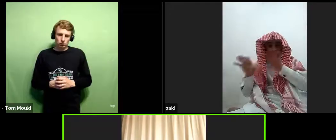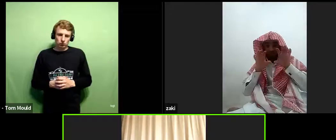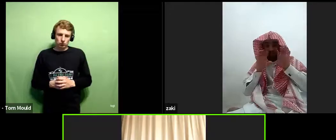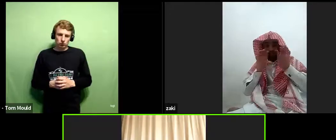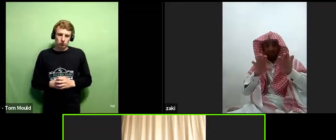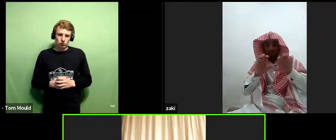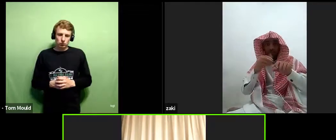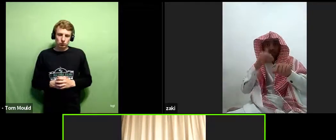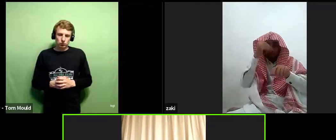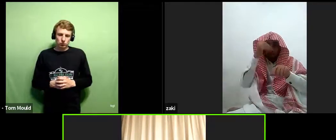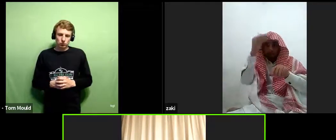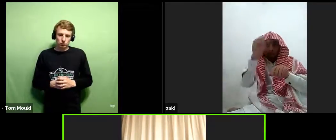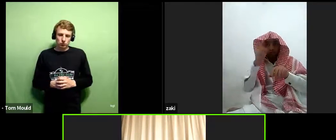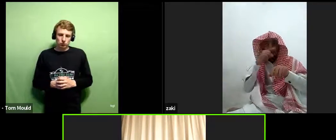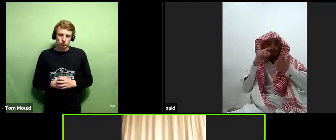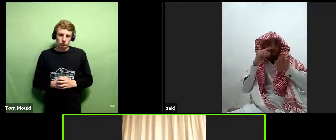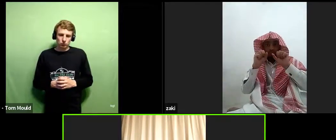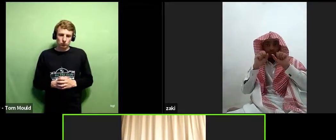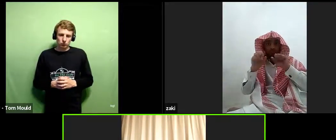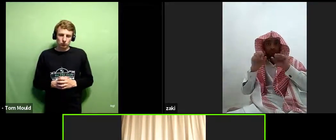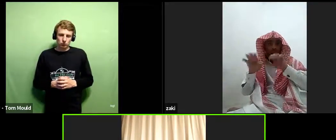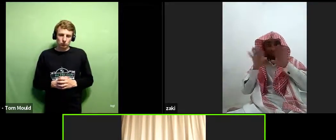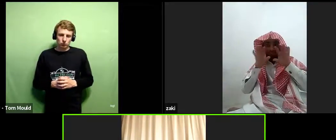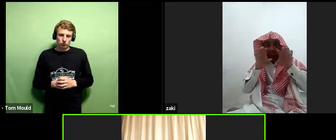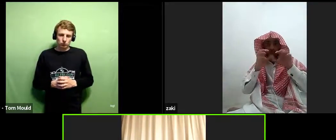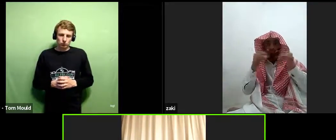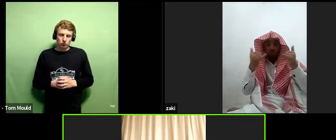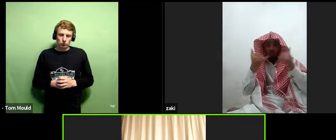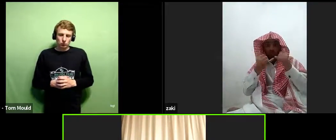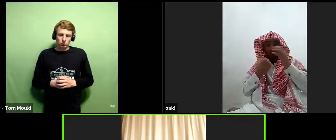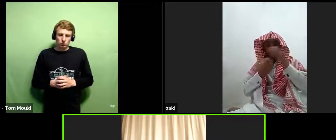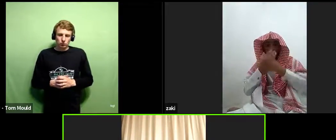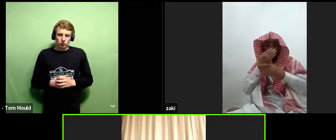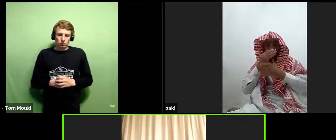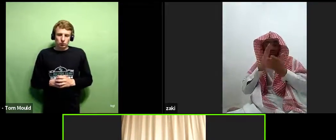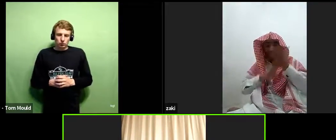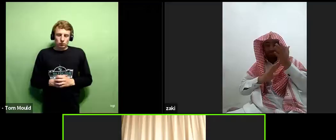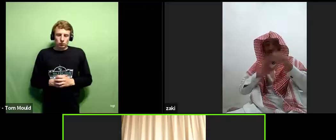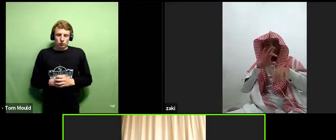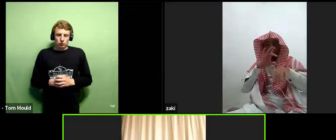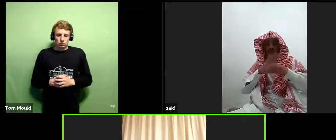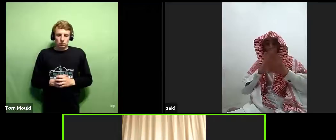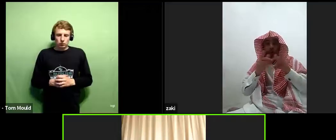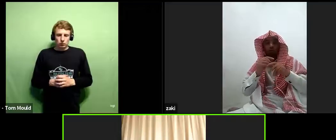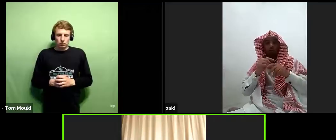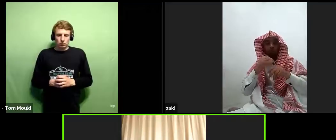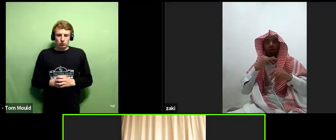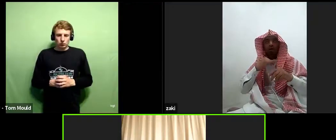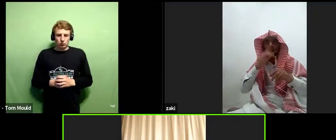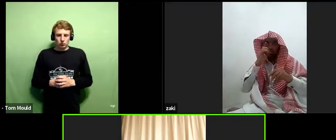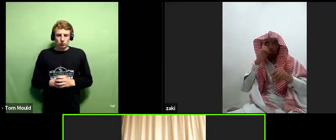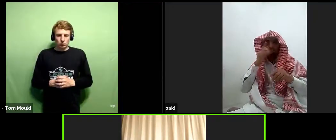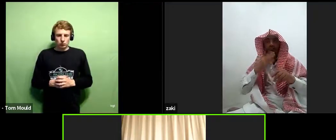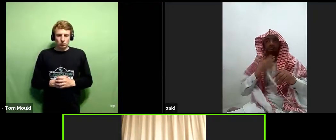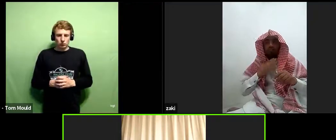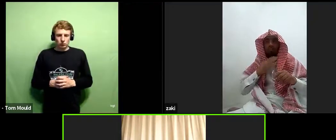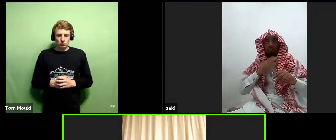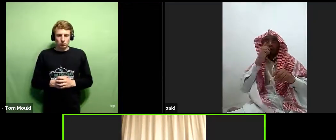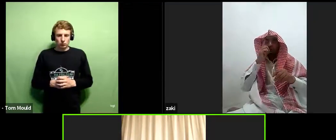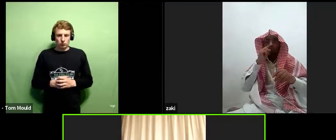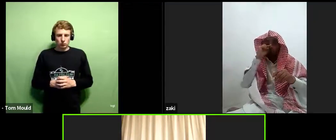رمضان أو صوم النذر أو الكفارة، فإن هذه